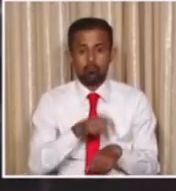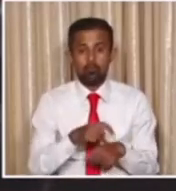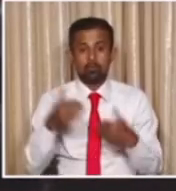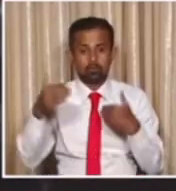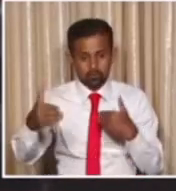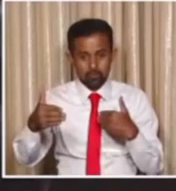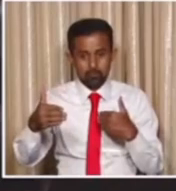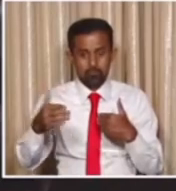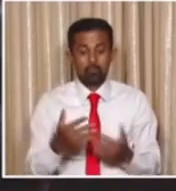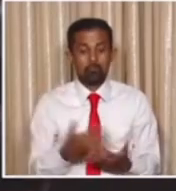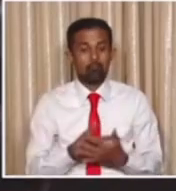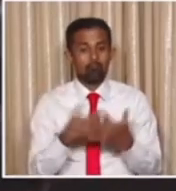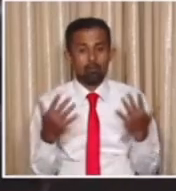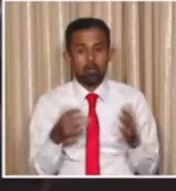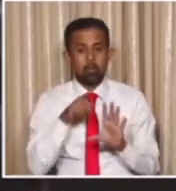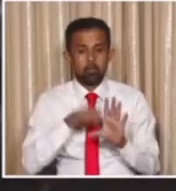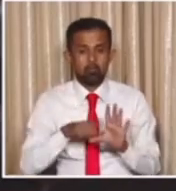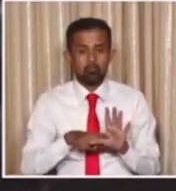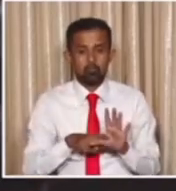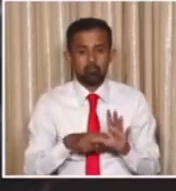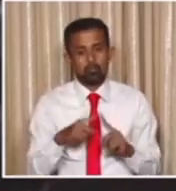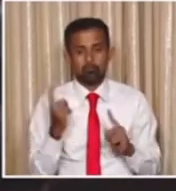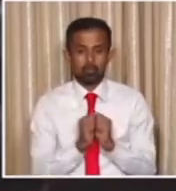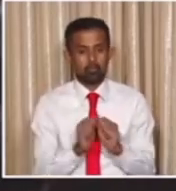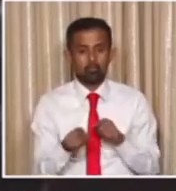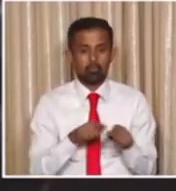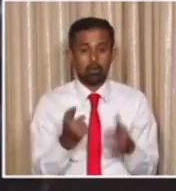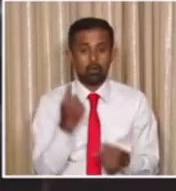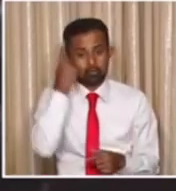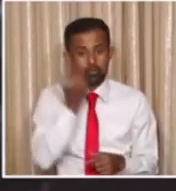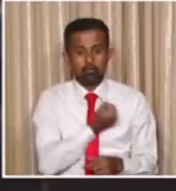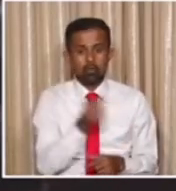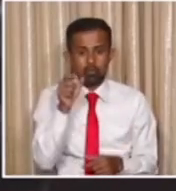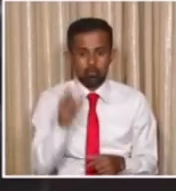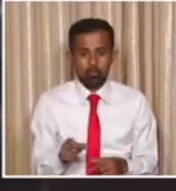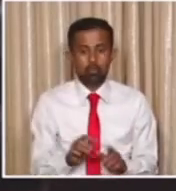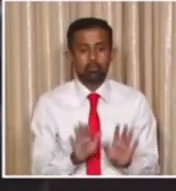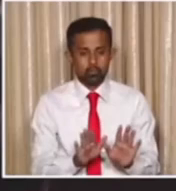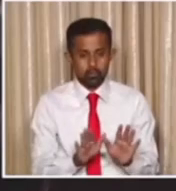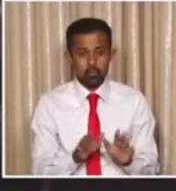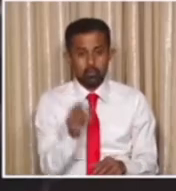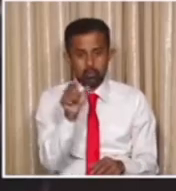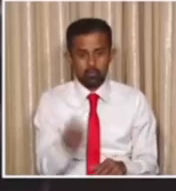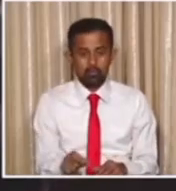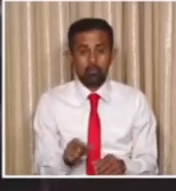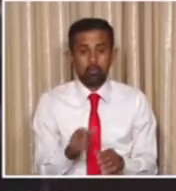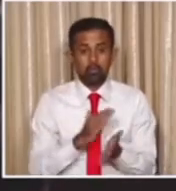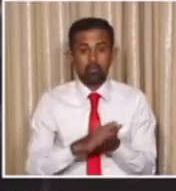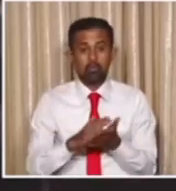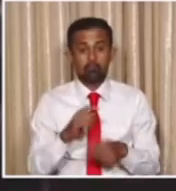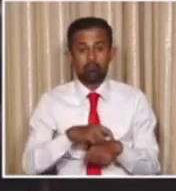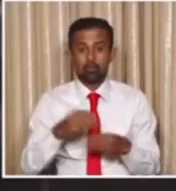පරිච්ඡේදයක් විශේෂයෙන් විශාල පළපුරුද්දක් නිකන් වෙනස් සේවයක් වගේ නෙමෙයි විශේෂඥ වෛද්‍යවරු කියන්නේ, ඒ අය රඳව ගන්න සහ ඔවුන්ට යම් සේවා දිගුවක්